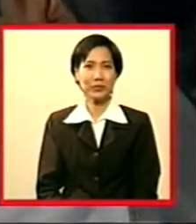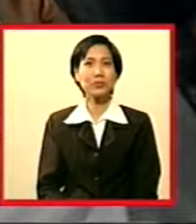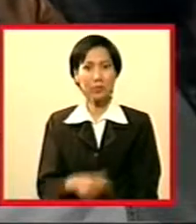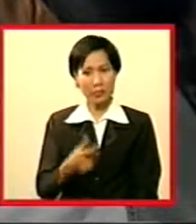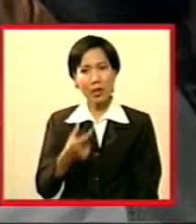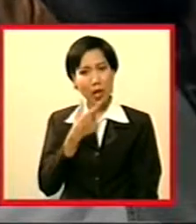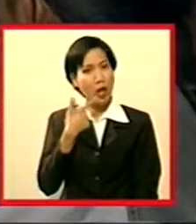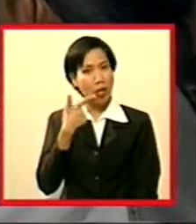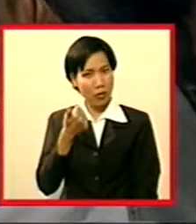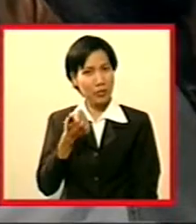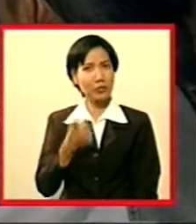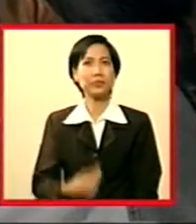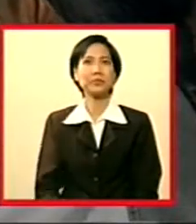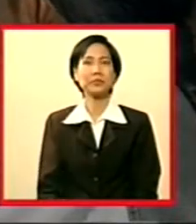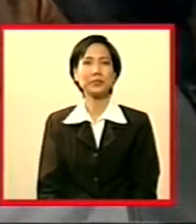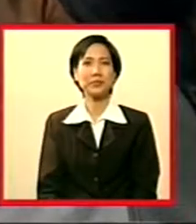ป็นไงอร่อยอ่ะ